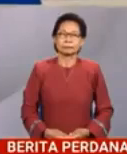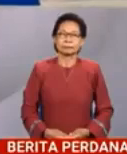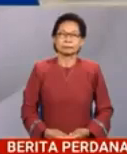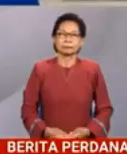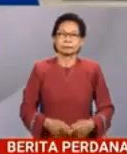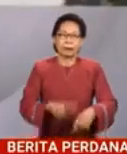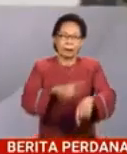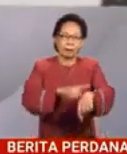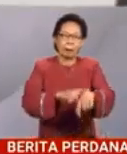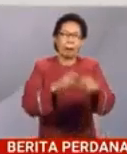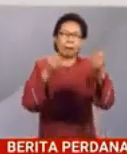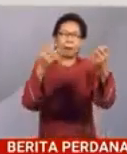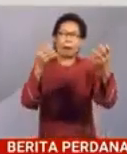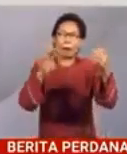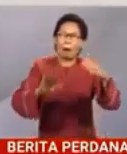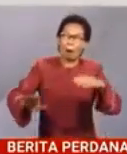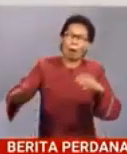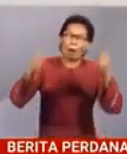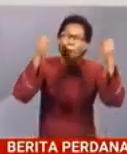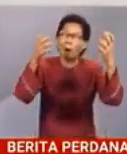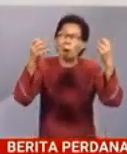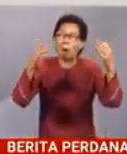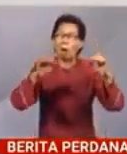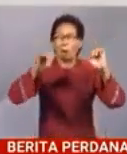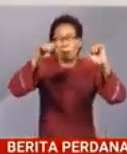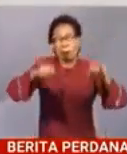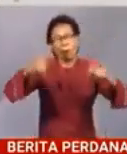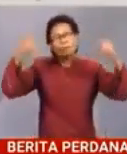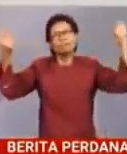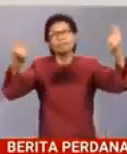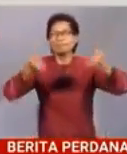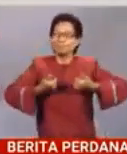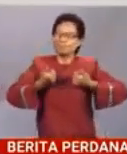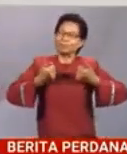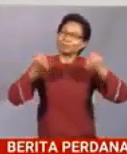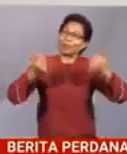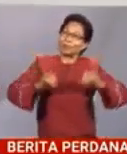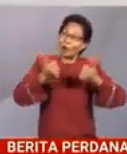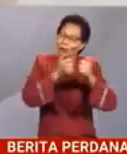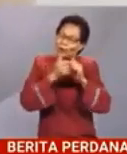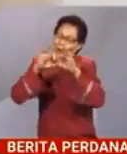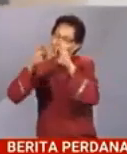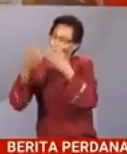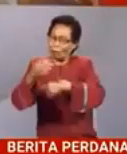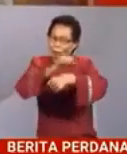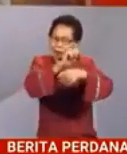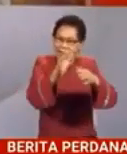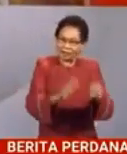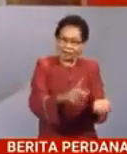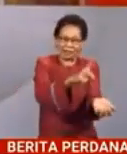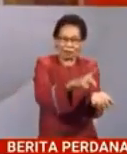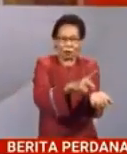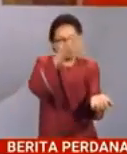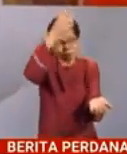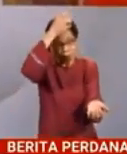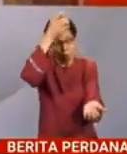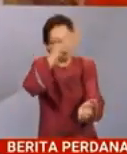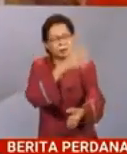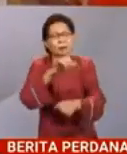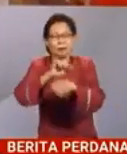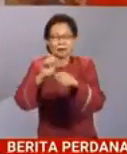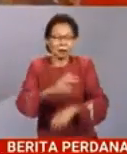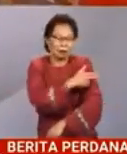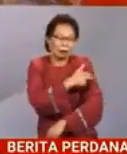Pada ketika ramai antara kita yang masih mampu menyambut bersama keluarga, petugas barisan hadapan meraihkan satu cawal